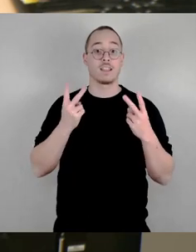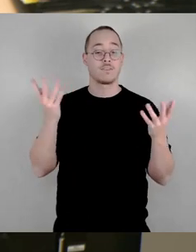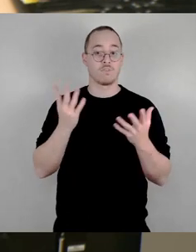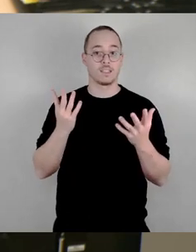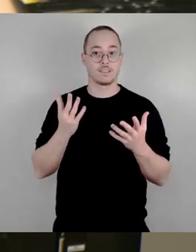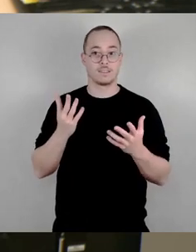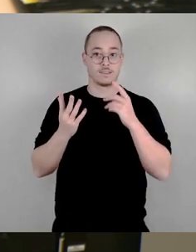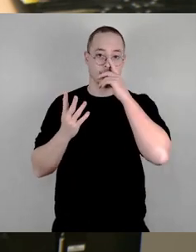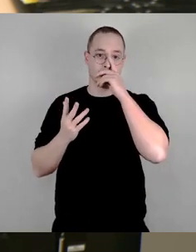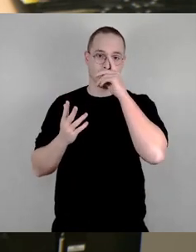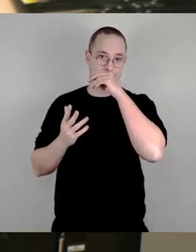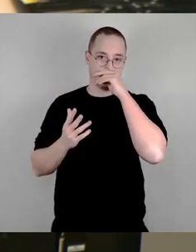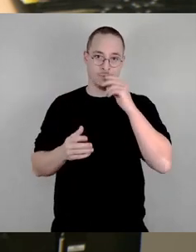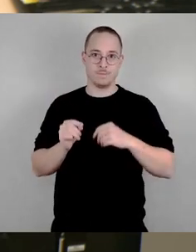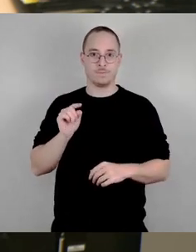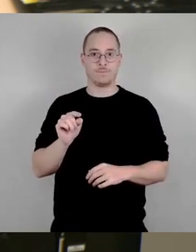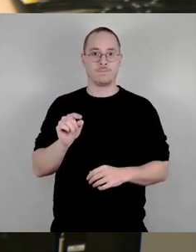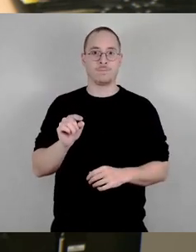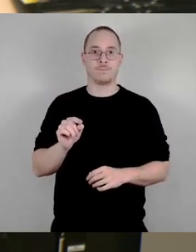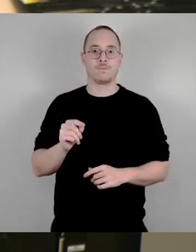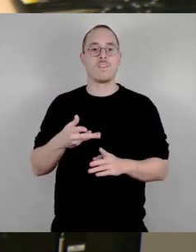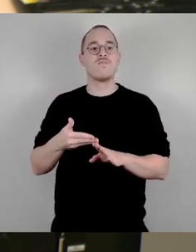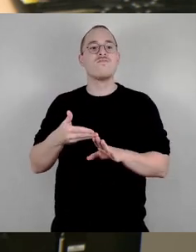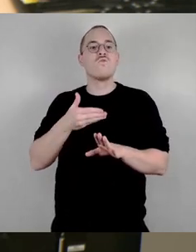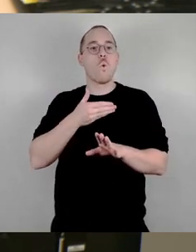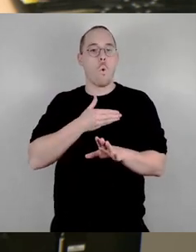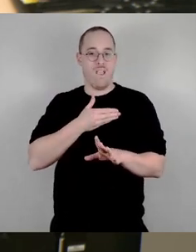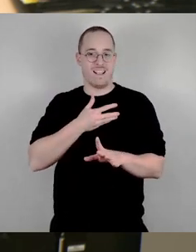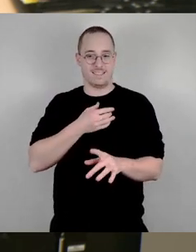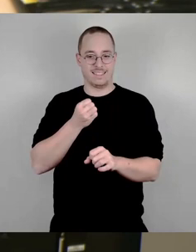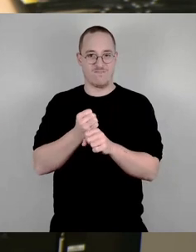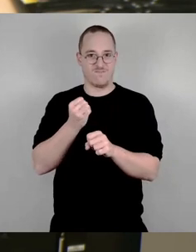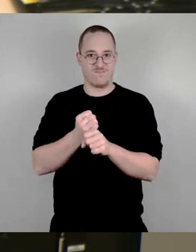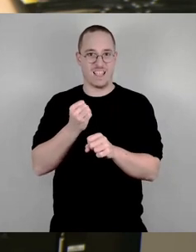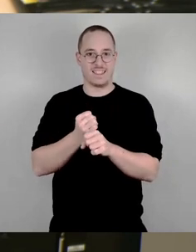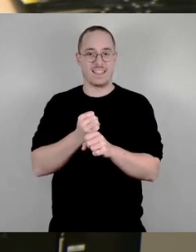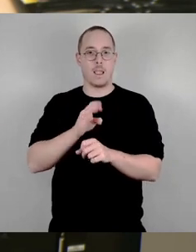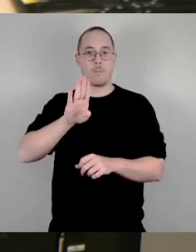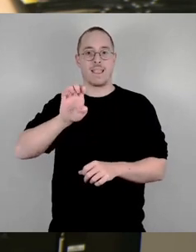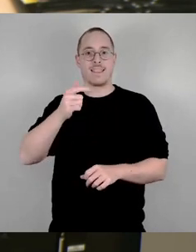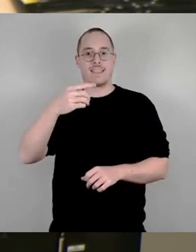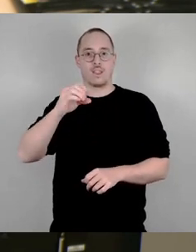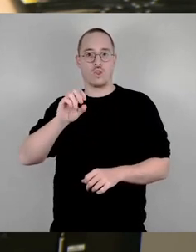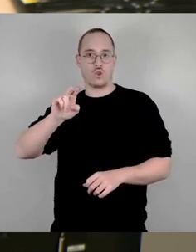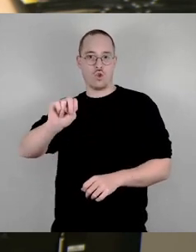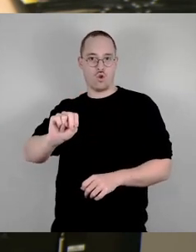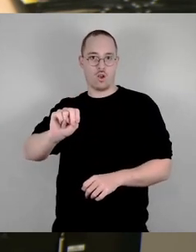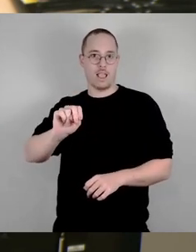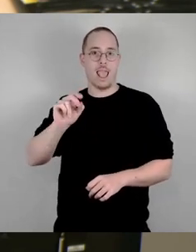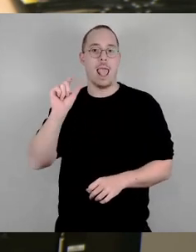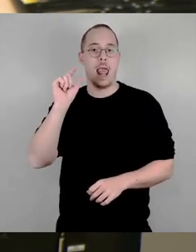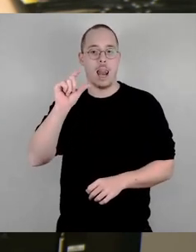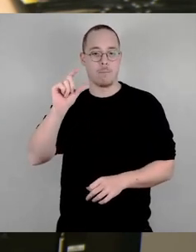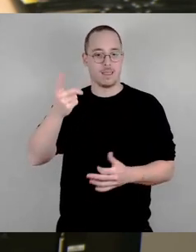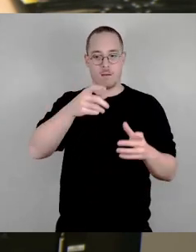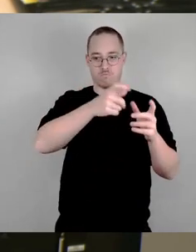ist auch die Verwendung von sogenannten vorgefertigten Betonelementen für die notwendigen Obstacles zu verzichten und mit Fließbeton, so wie man das auch hier in